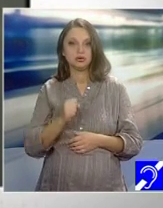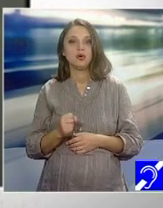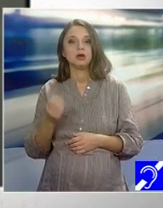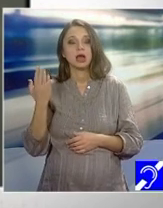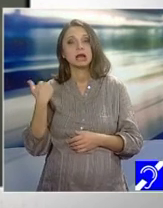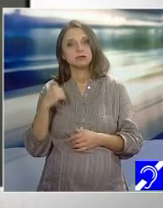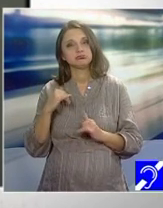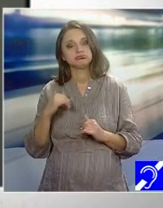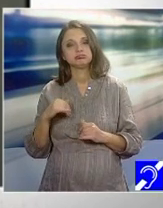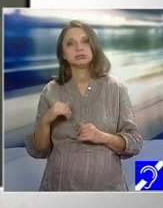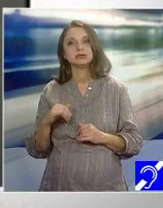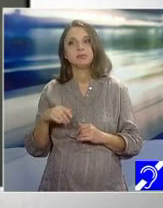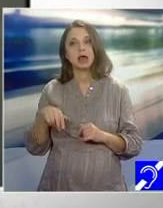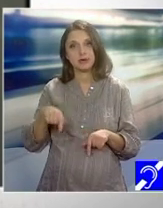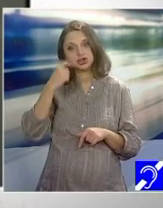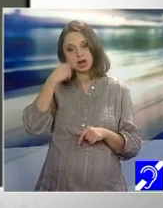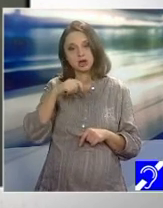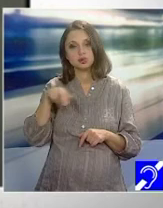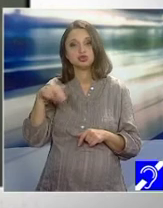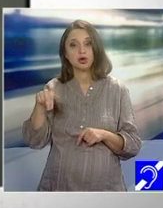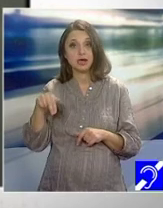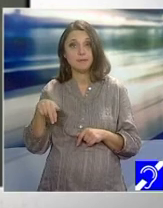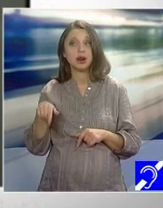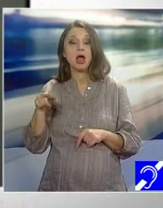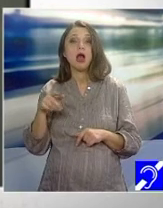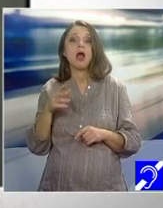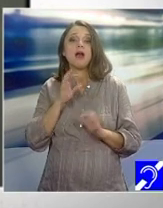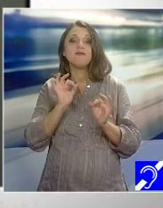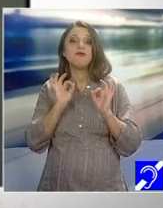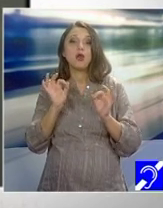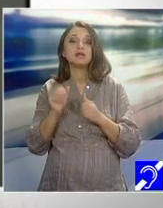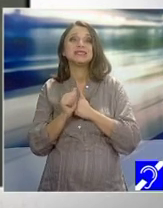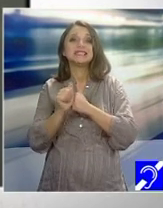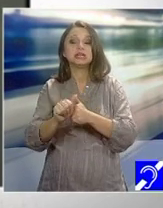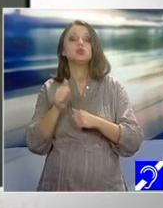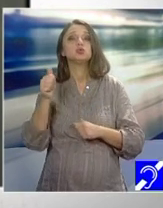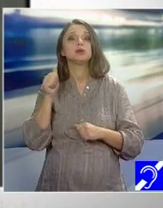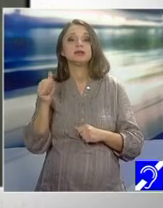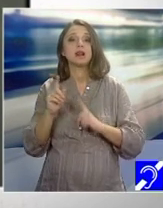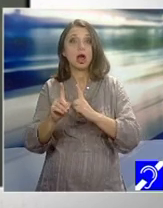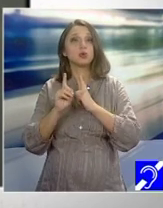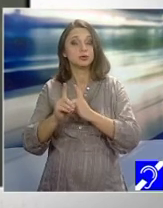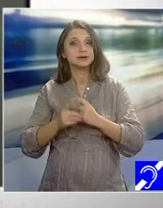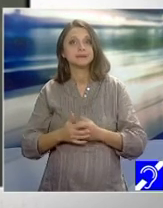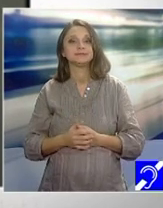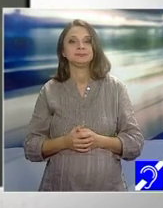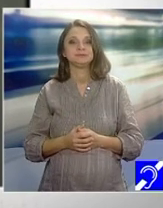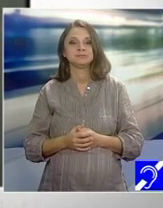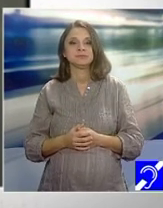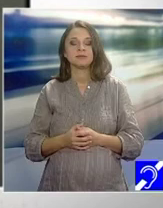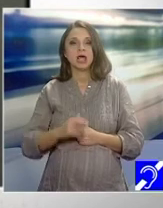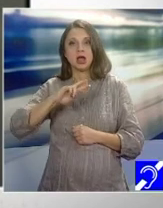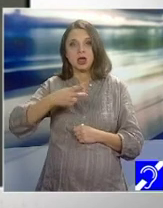acum în noiembrie la Cluj-Napoca și unde am folosit aceste ghiduri turistice în cadrul trainingului. Și a